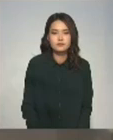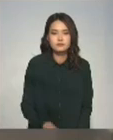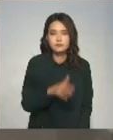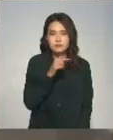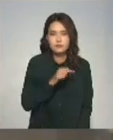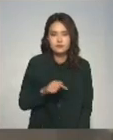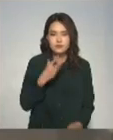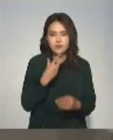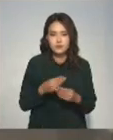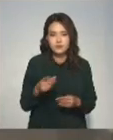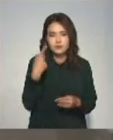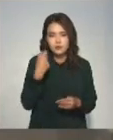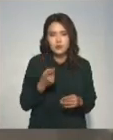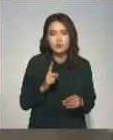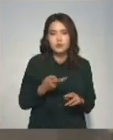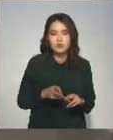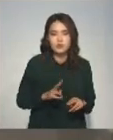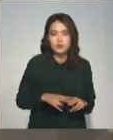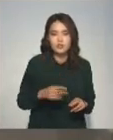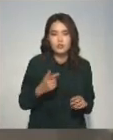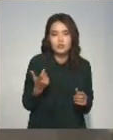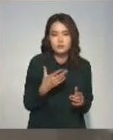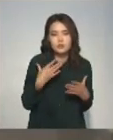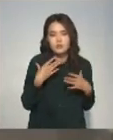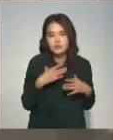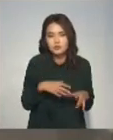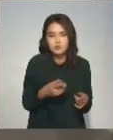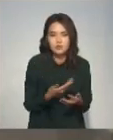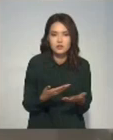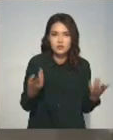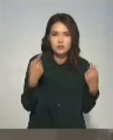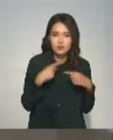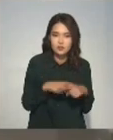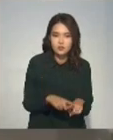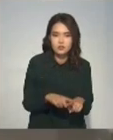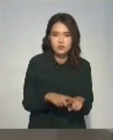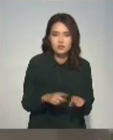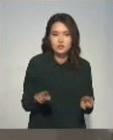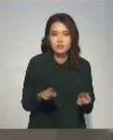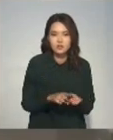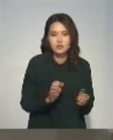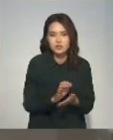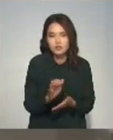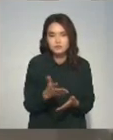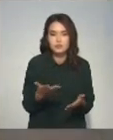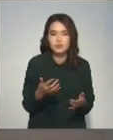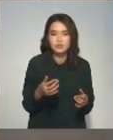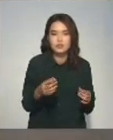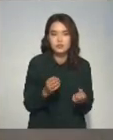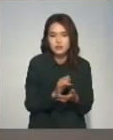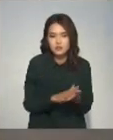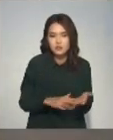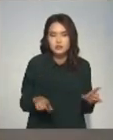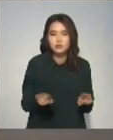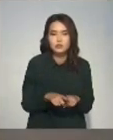наверное, наблюдали, что в аптеках элементарно не было различных средств лекарственных, включая парацетамол и так далее. В